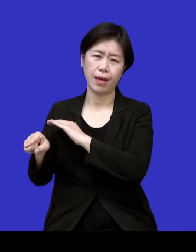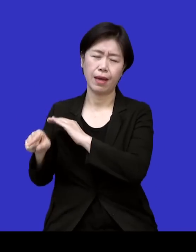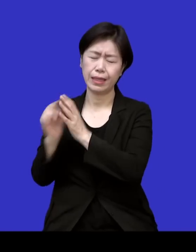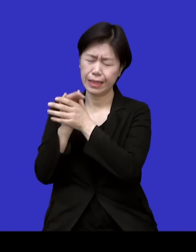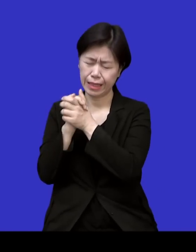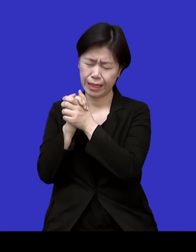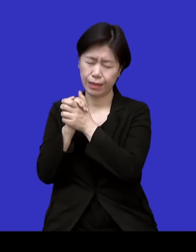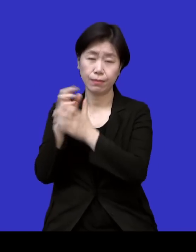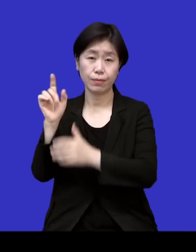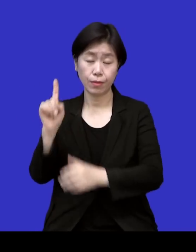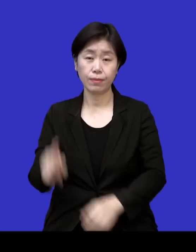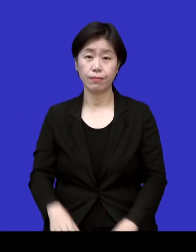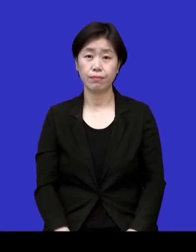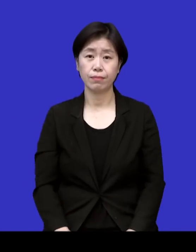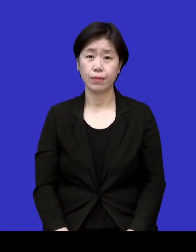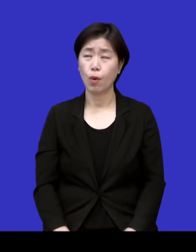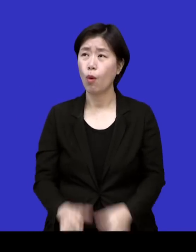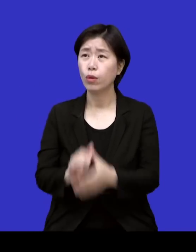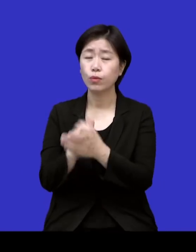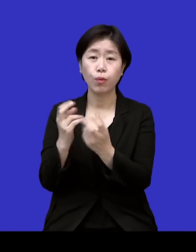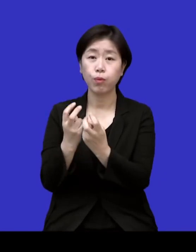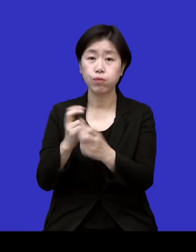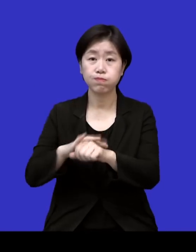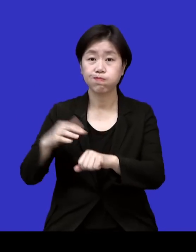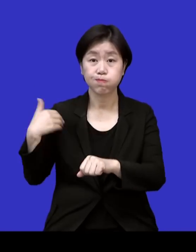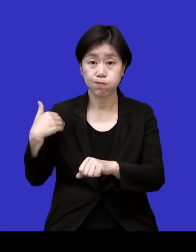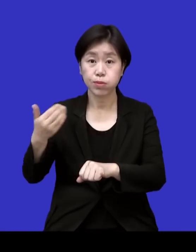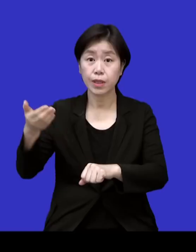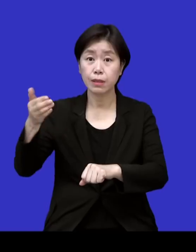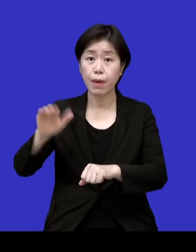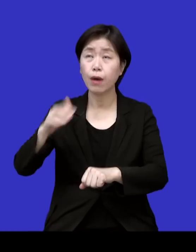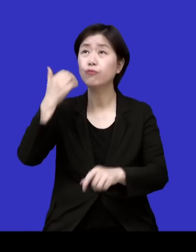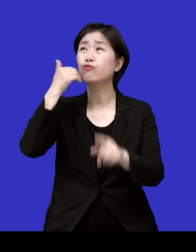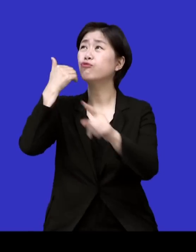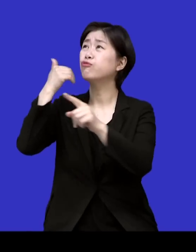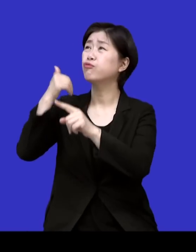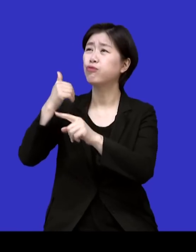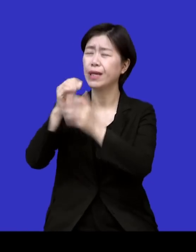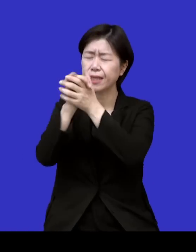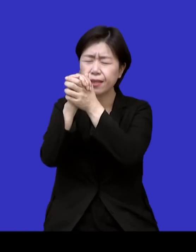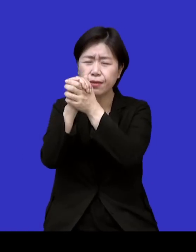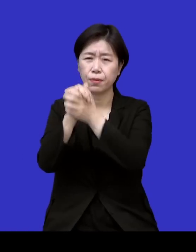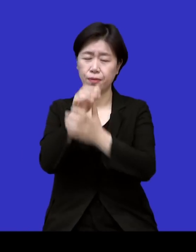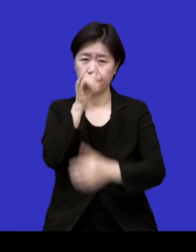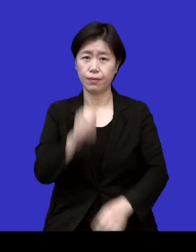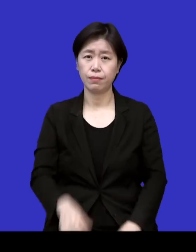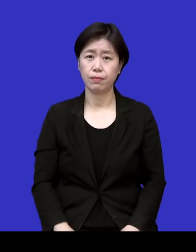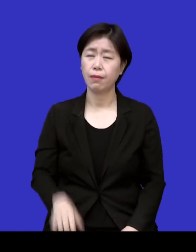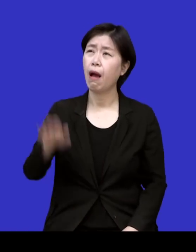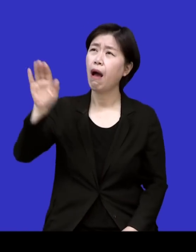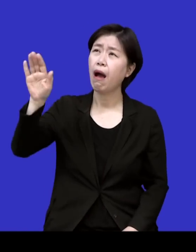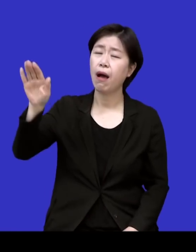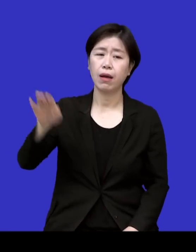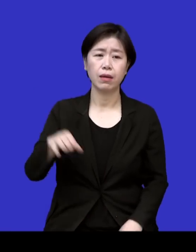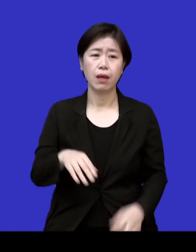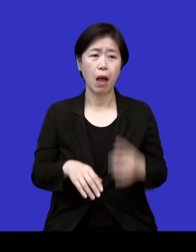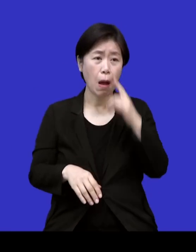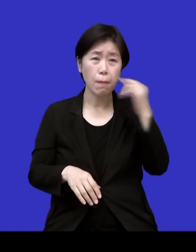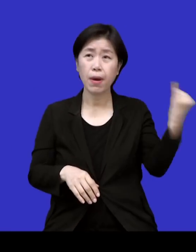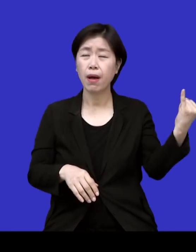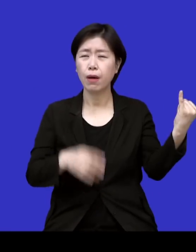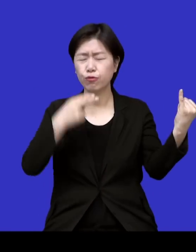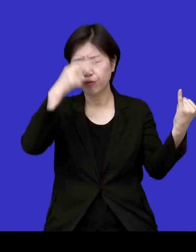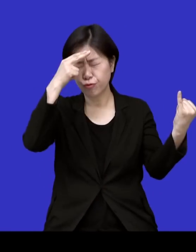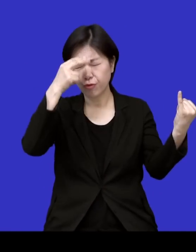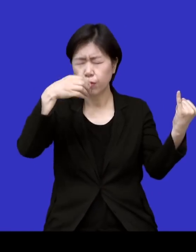거예요. 어떻게 기도하는지도 모르는데 네. 일단 누구한테라도 이제 하나님 엄마가 술 안 마시고 오게 해주세요. 이제 이런 기도를